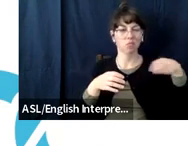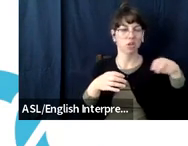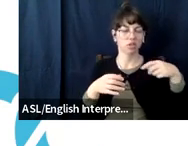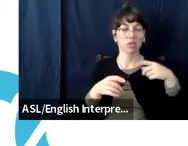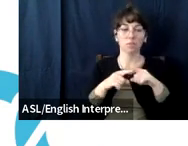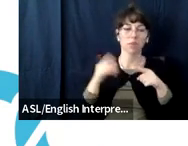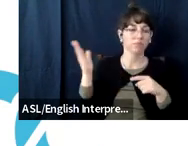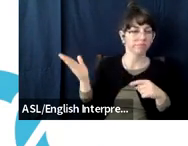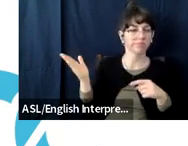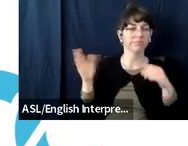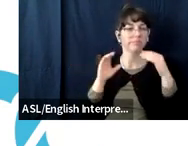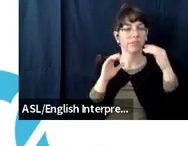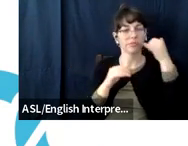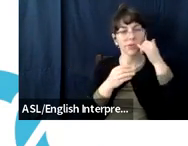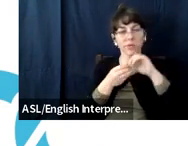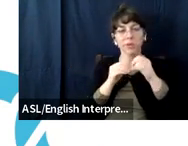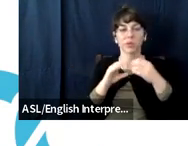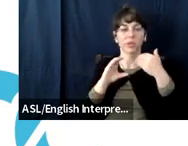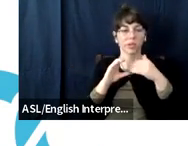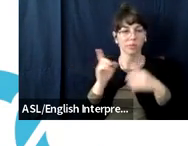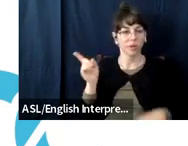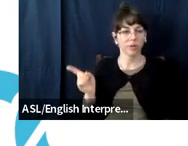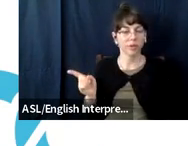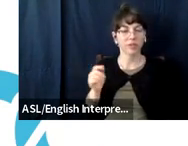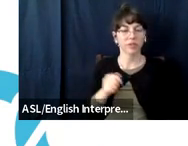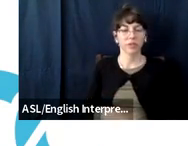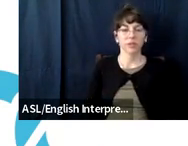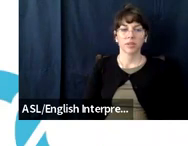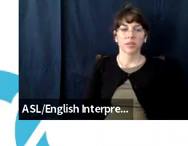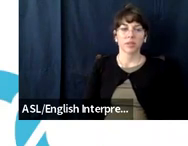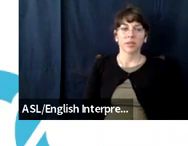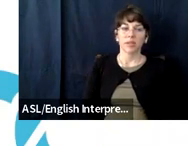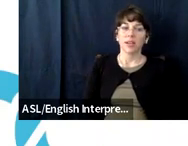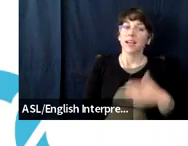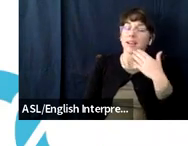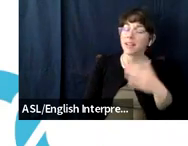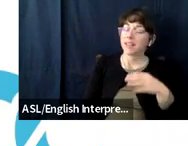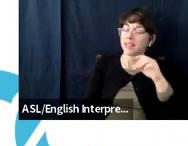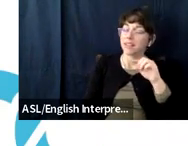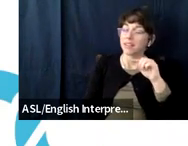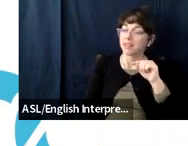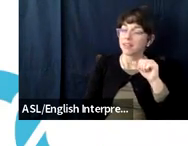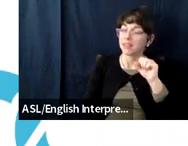Awesome. Thank you so much, Chasneem. And so what I,